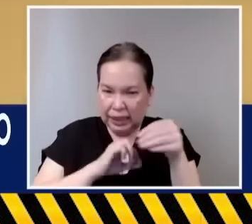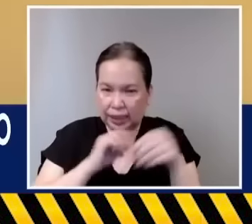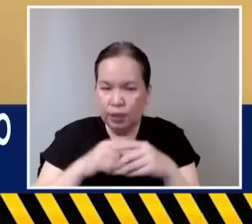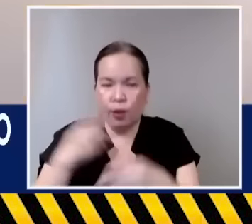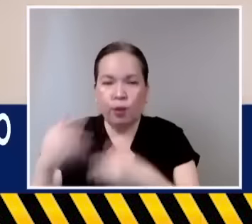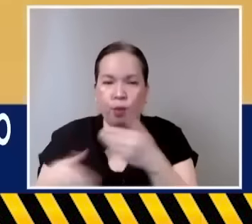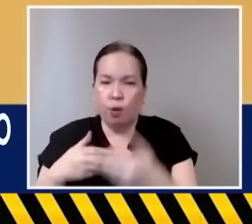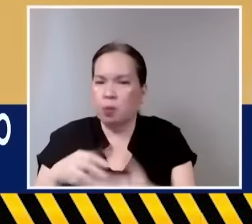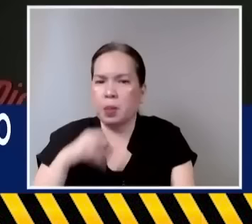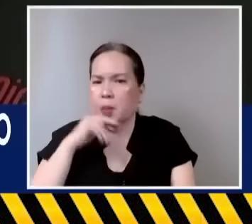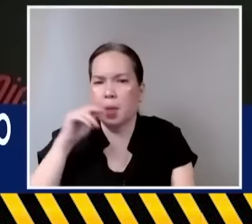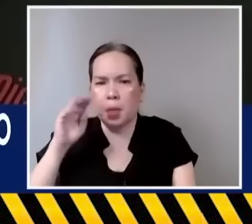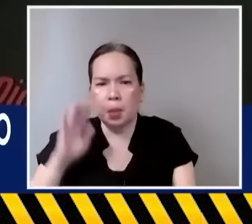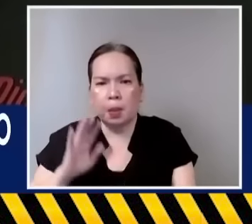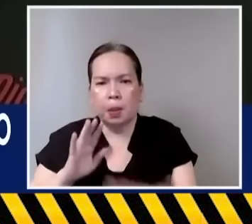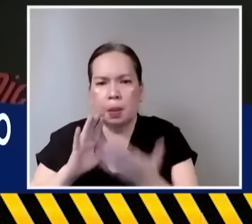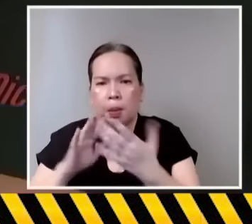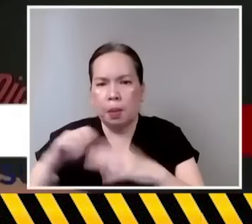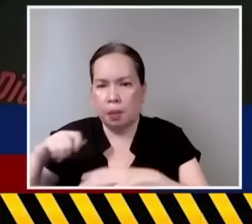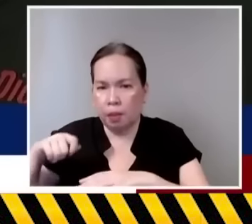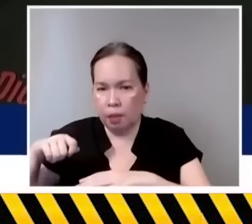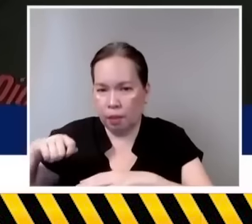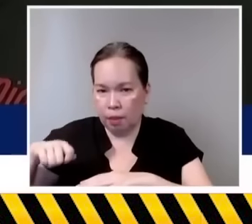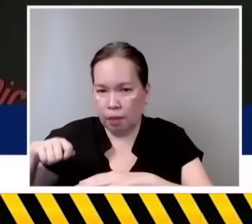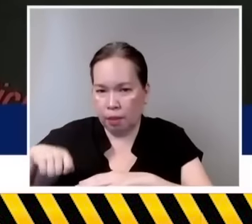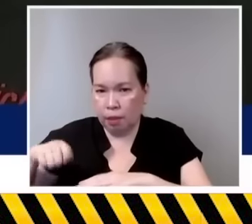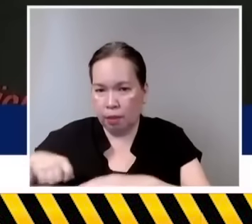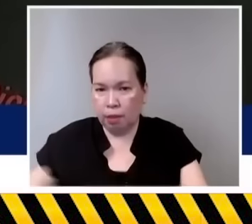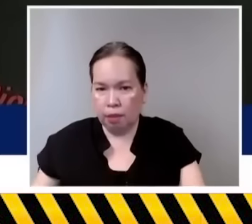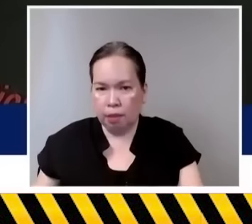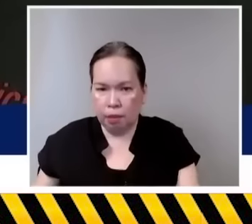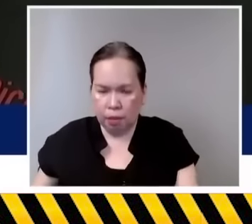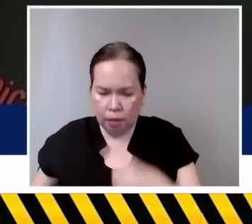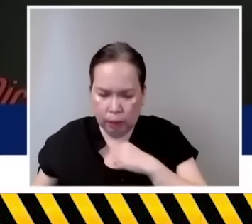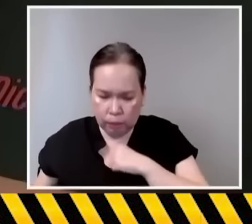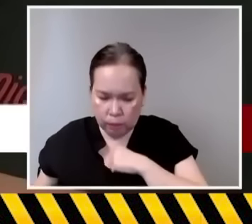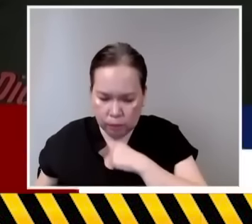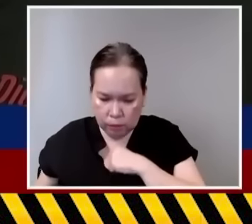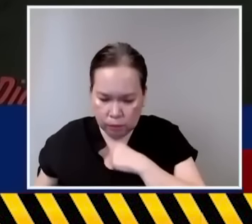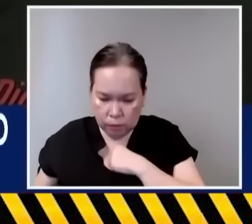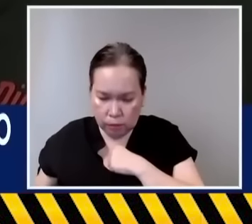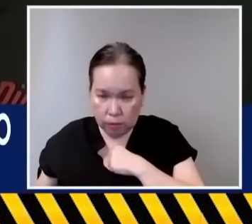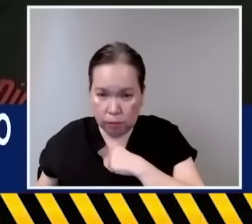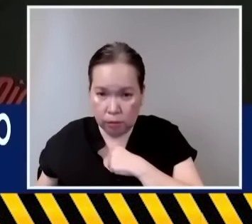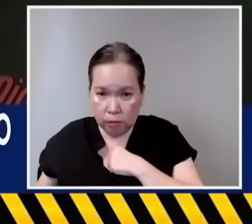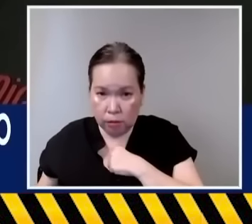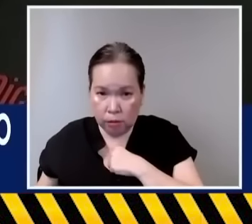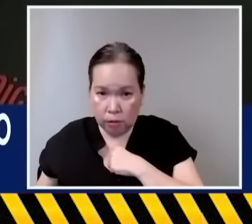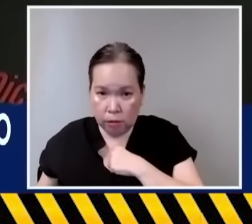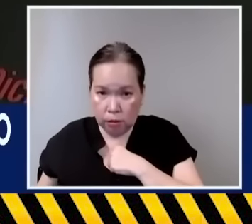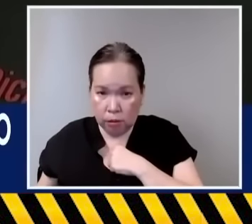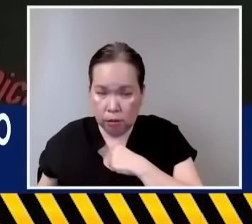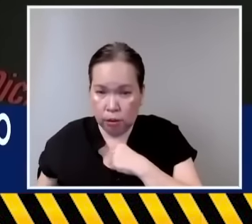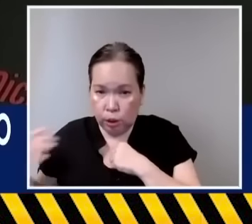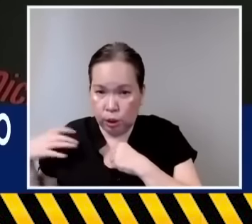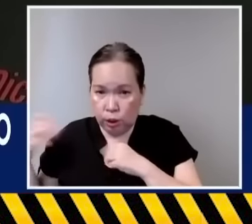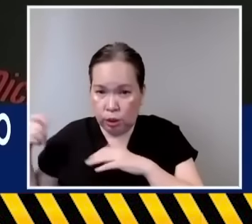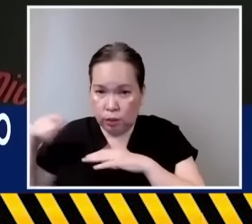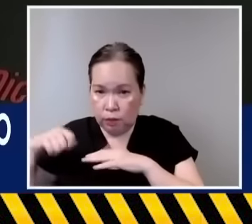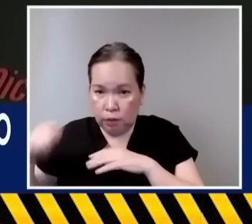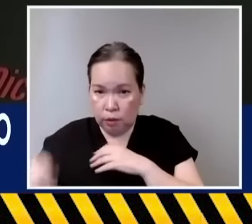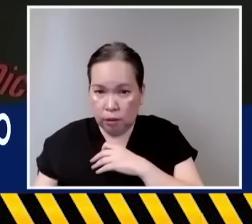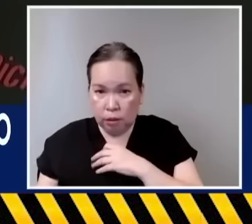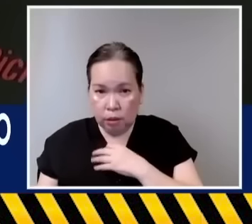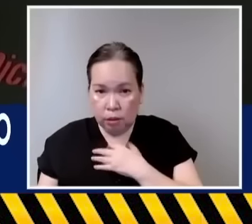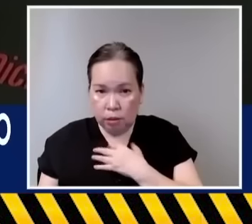husgado. Sino po ako? Humingi po ako ng sorry kay Chief Justice po. Hindi